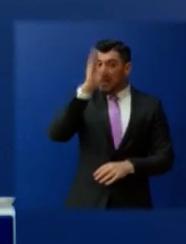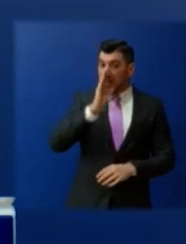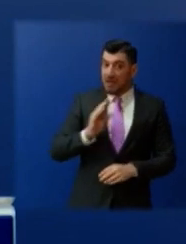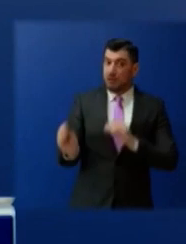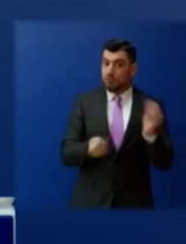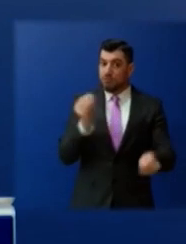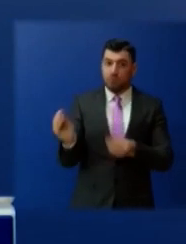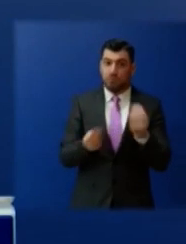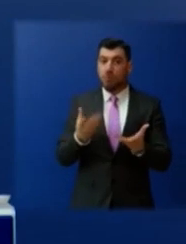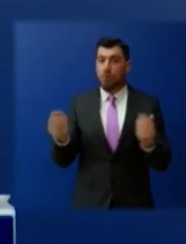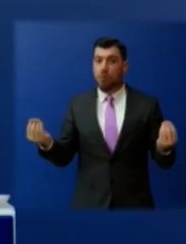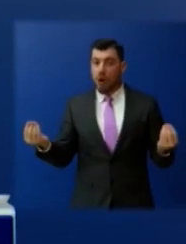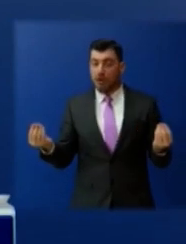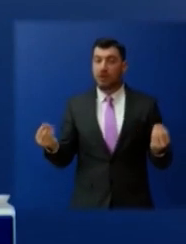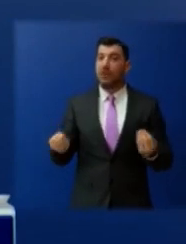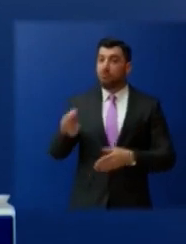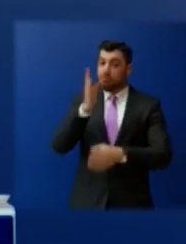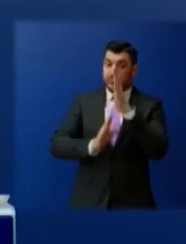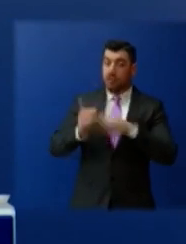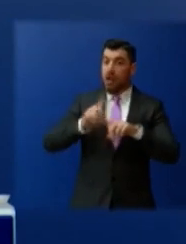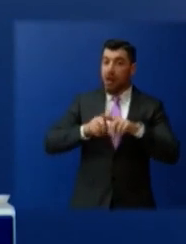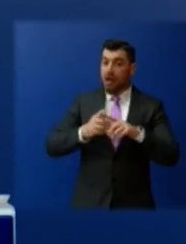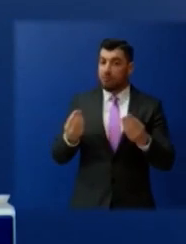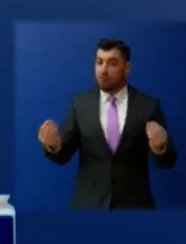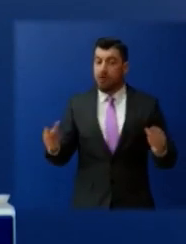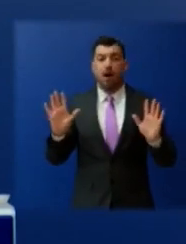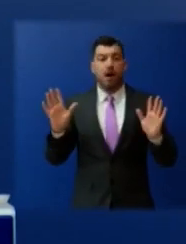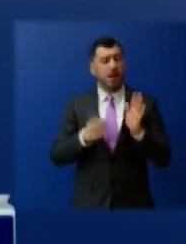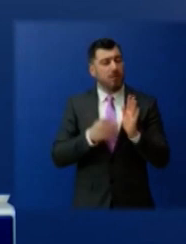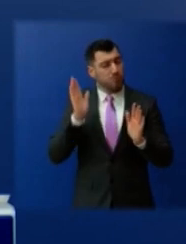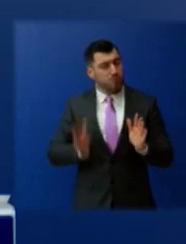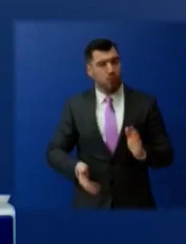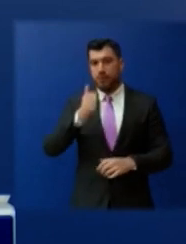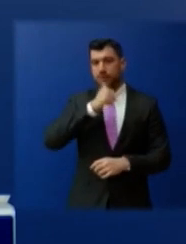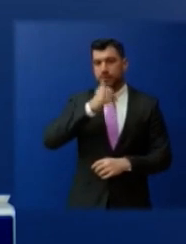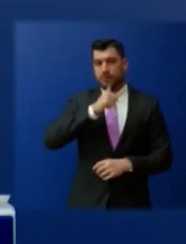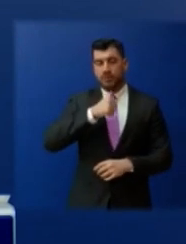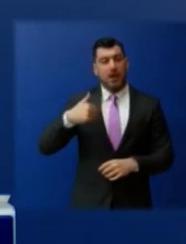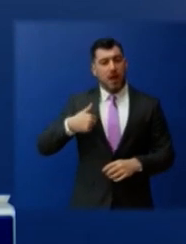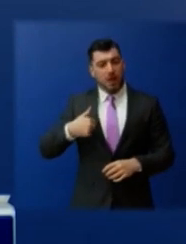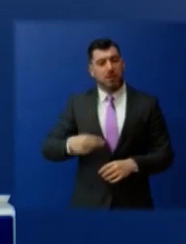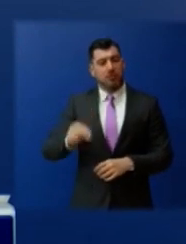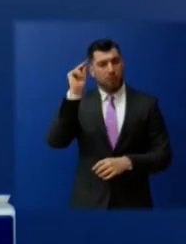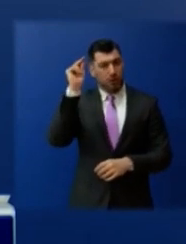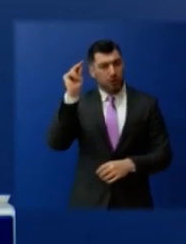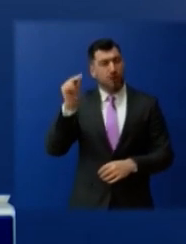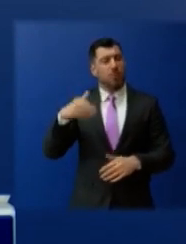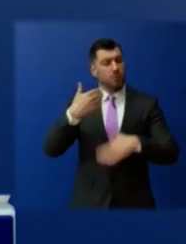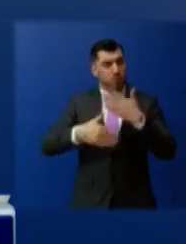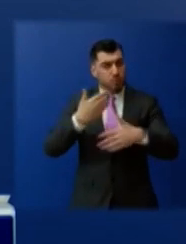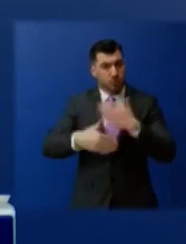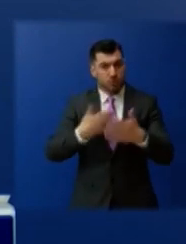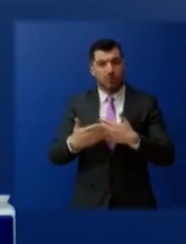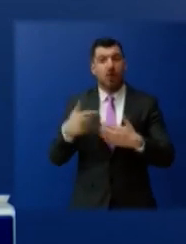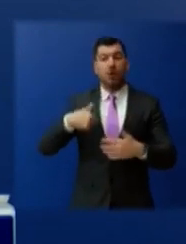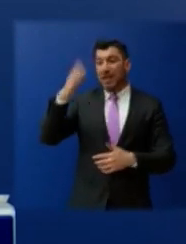δημιουργούν δυσκολίες στον οικονομικό βίο της ελληνικής κοινωνίας. Έχουμε πει, το τηρούμε, συνεχίζουμε την προσπάθεια προς την κατεύθυνση αυτή, ότι από